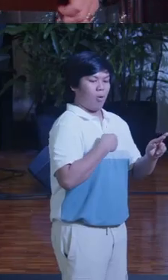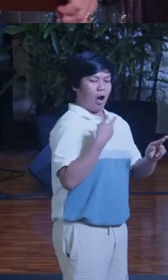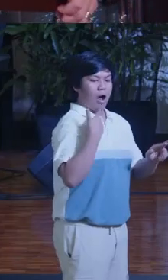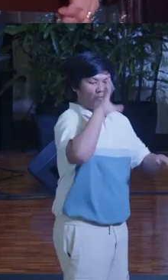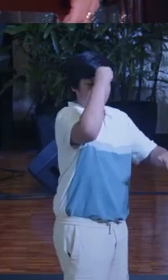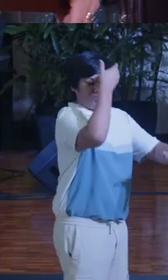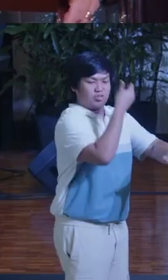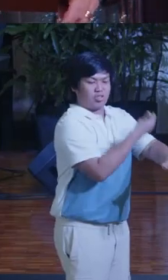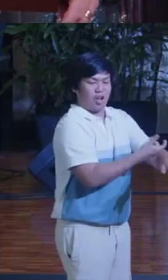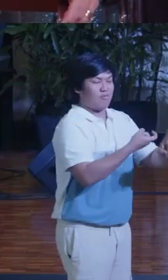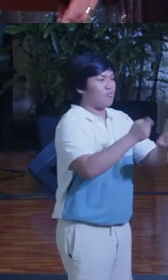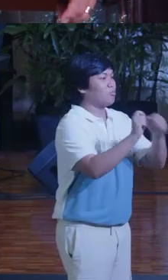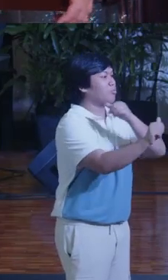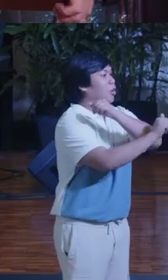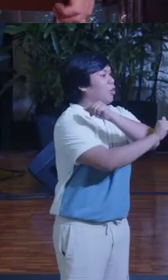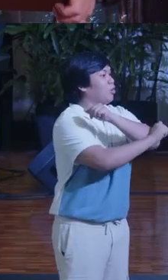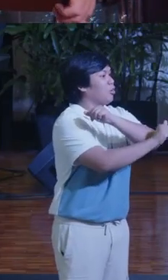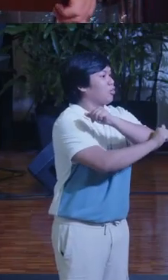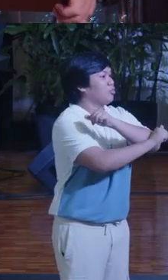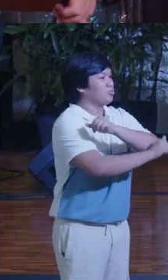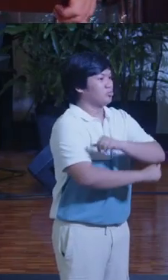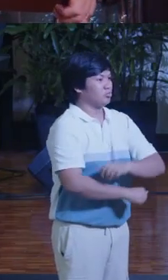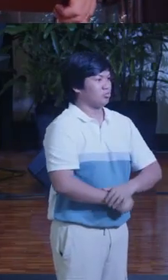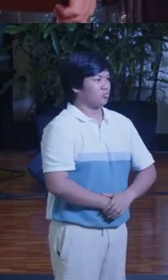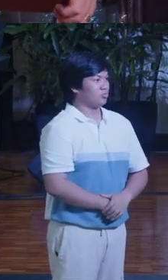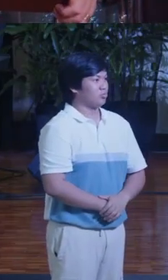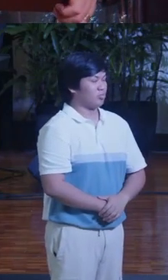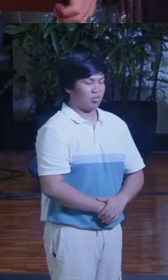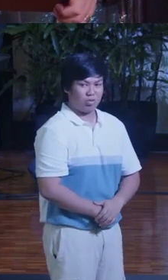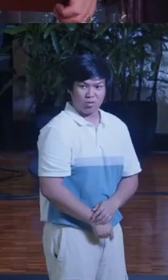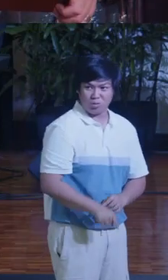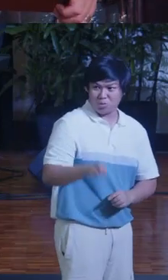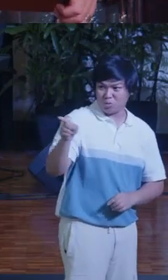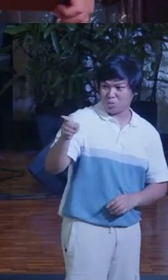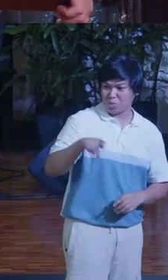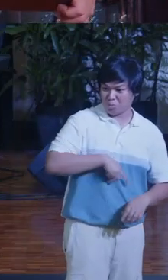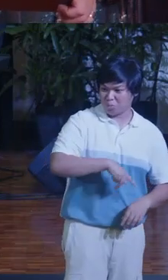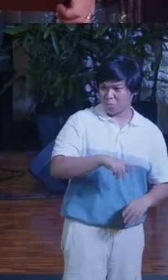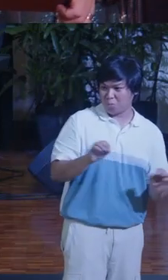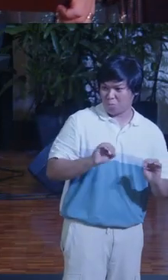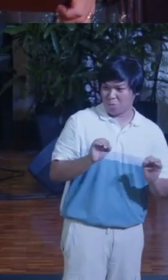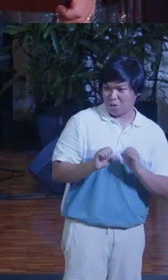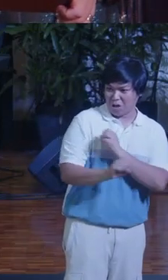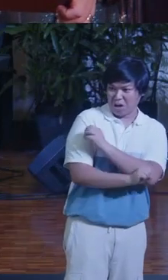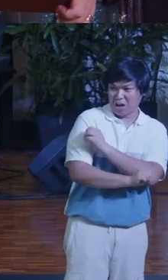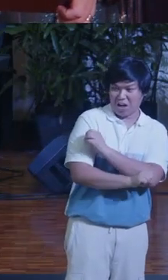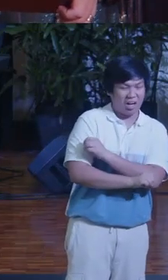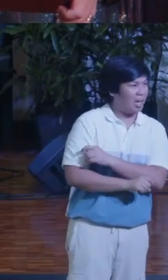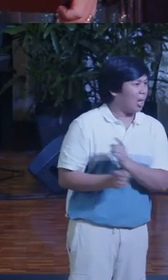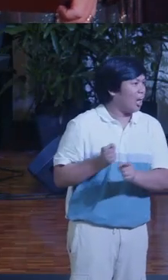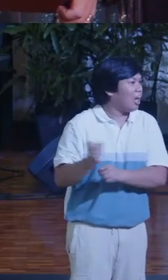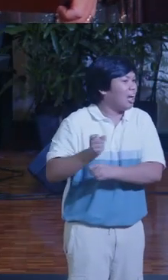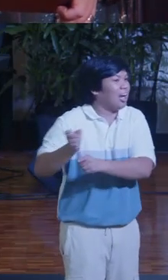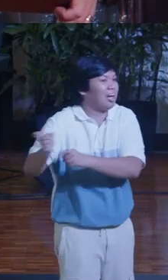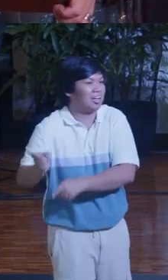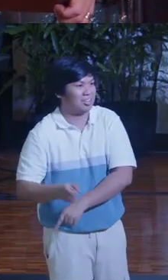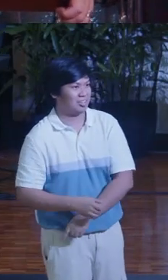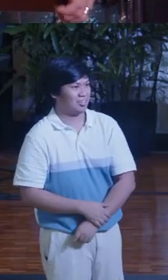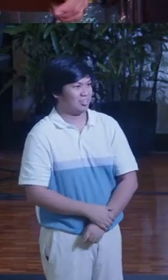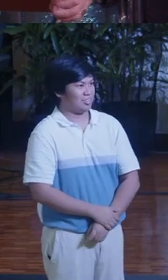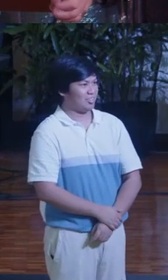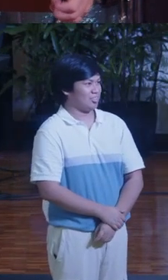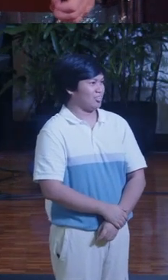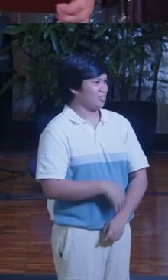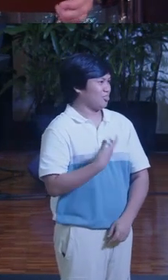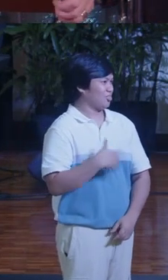Sarah, "The Lord judge between you and me." Ba ngayon, sinisipa niya ngayon si Abraham, no? Kanino